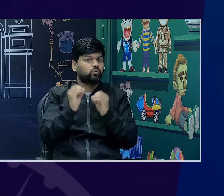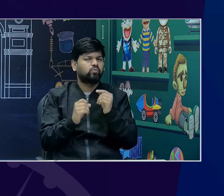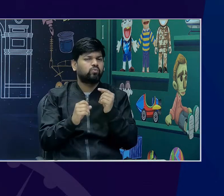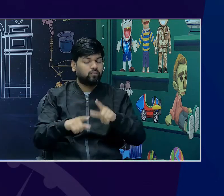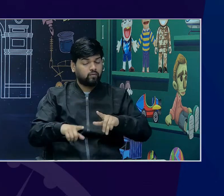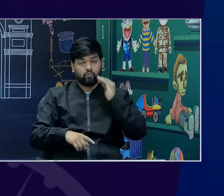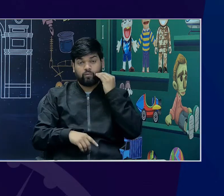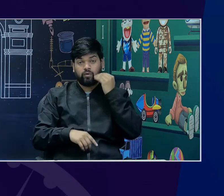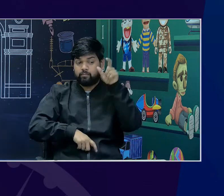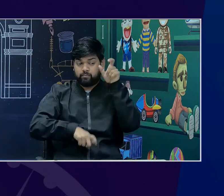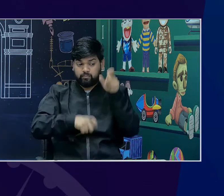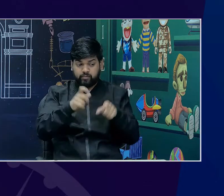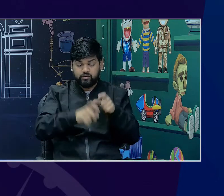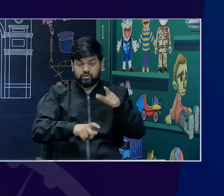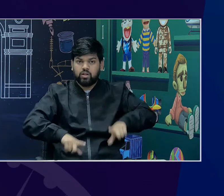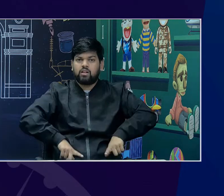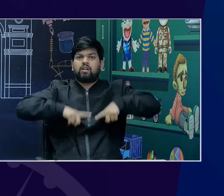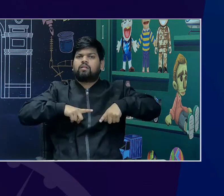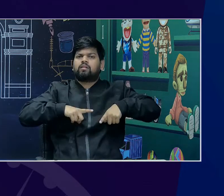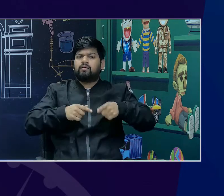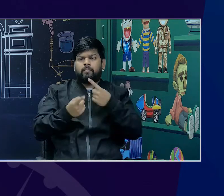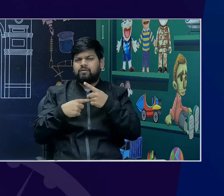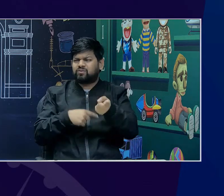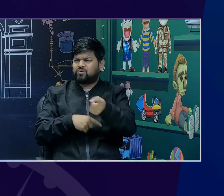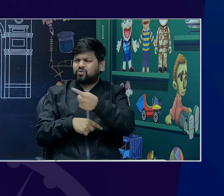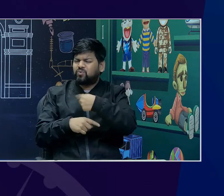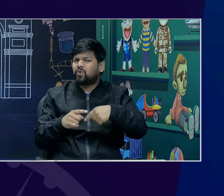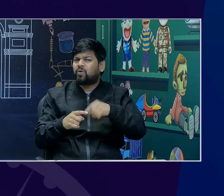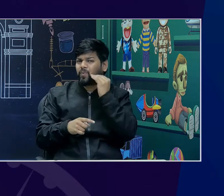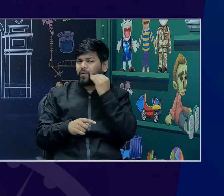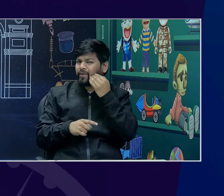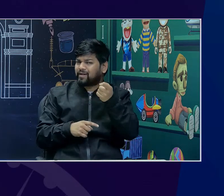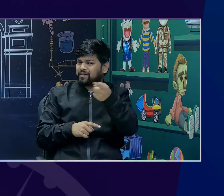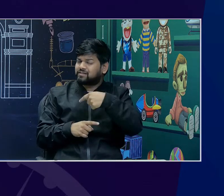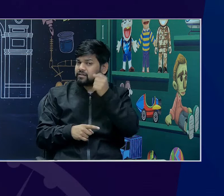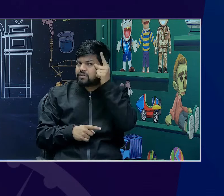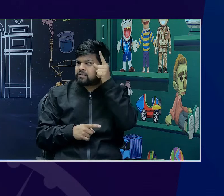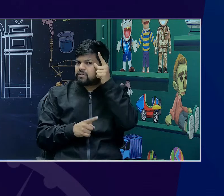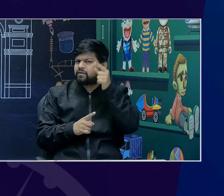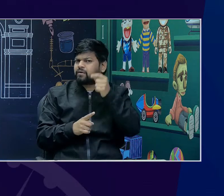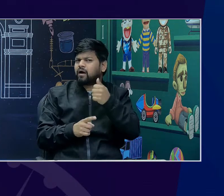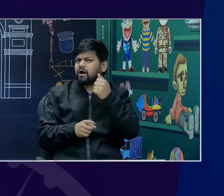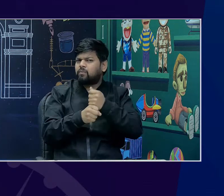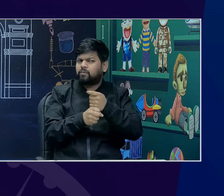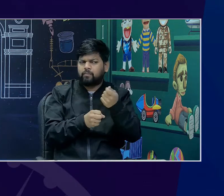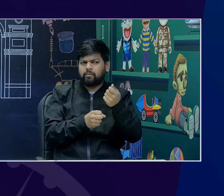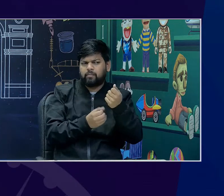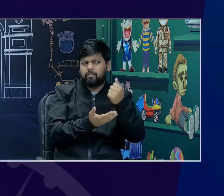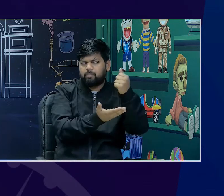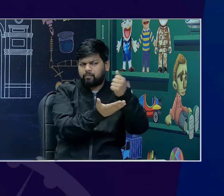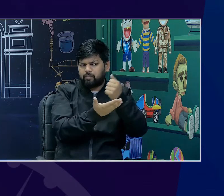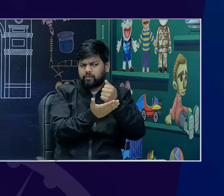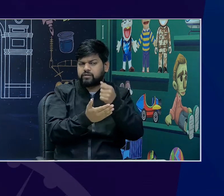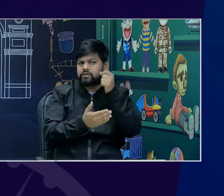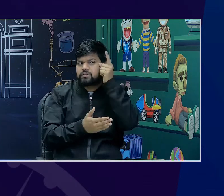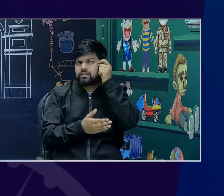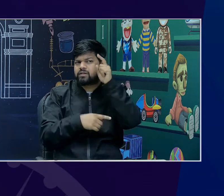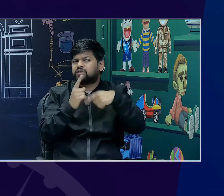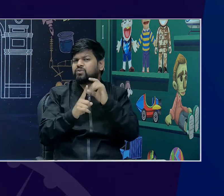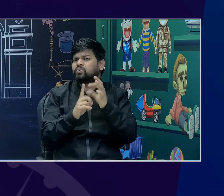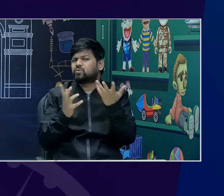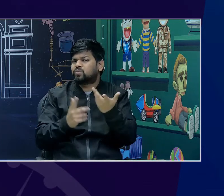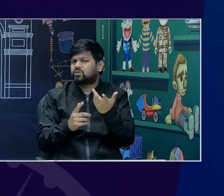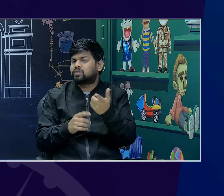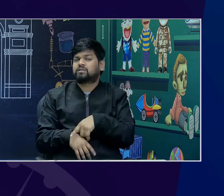So understanding more about budget, how can it be comprehended in an inclusive classroom setup? Very good question,